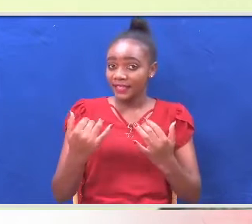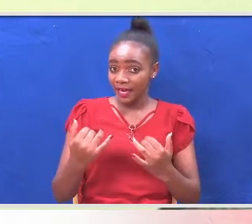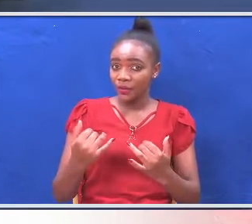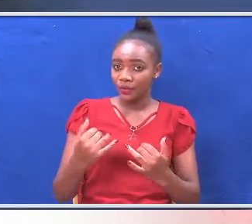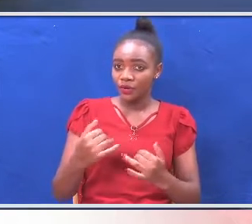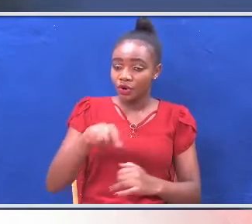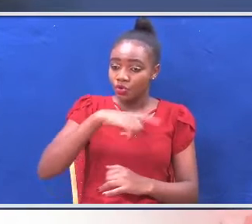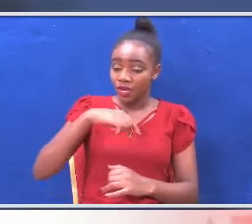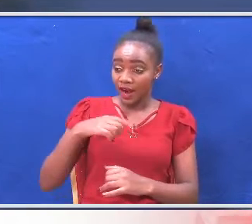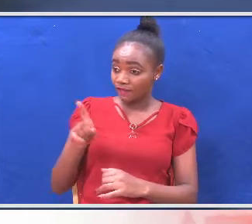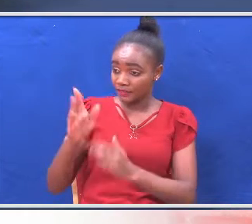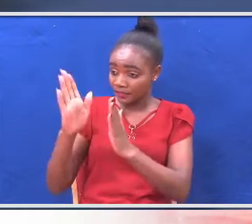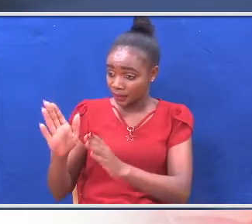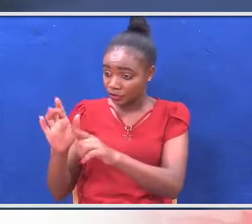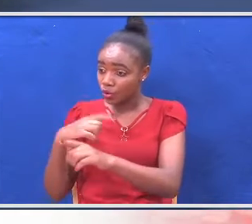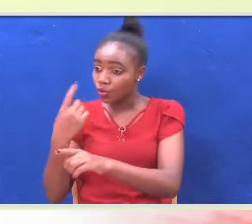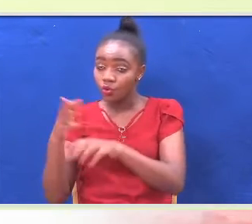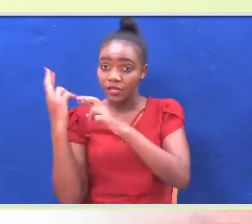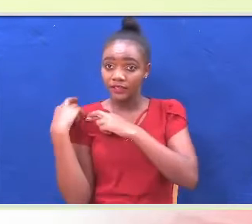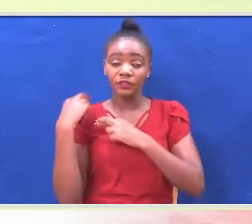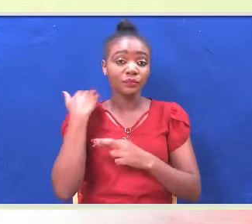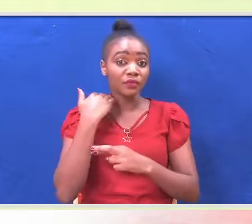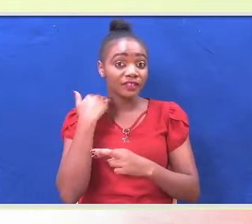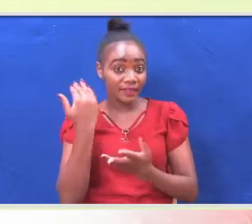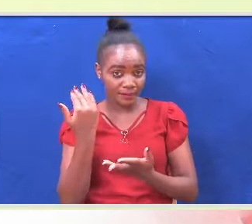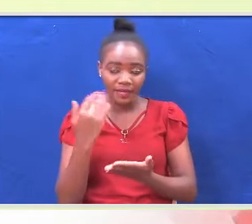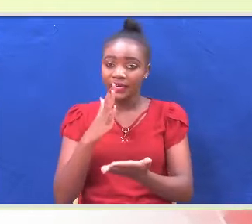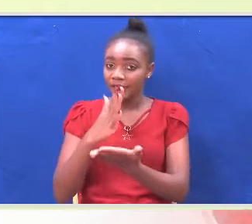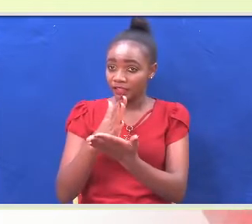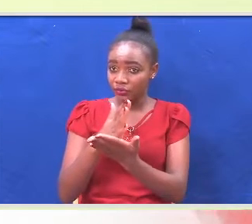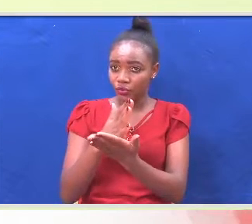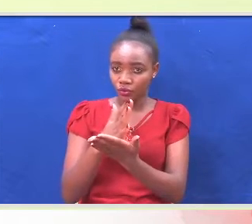licensed firearm holder, kuna msichana ambayo alikutana naye na huwa